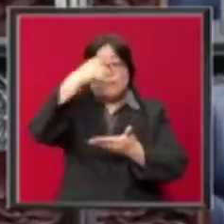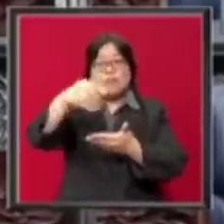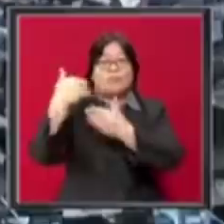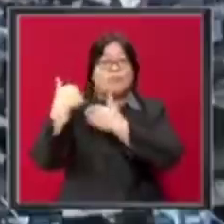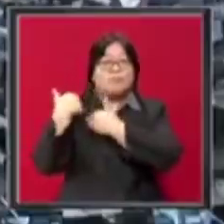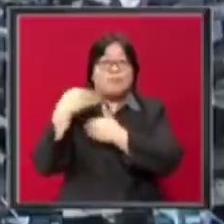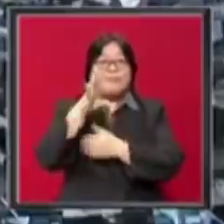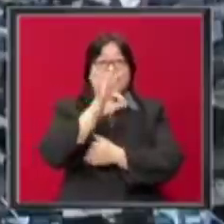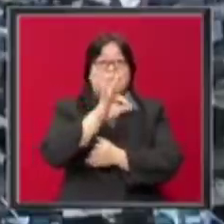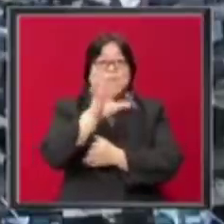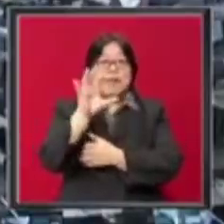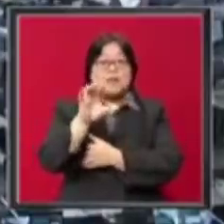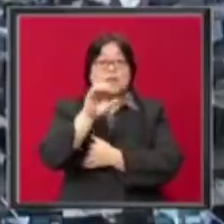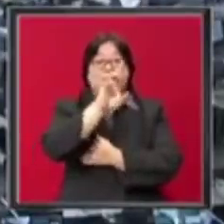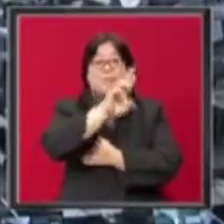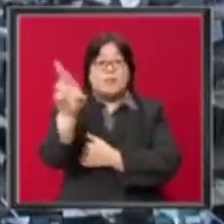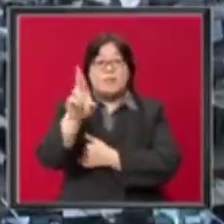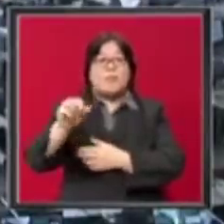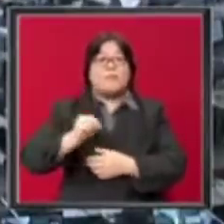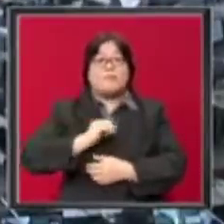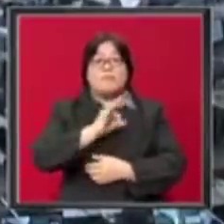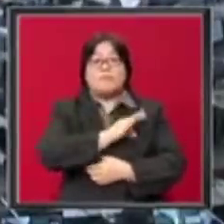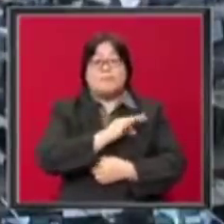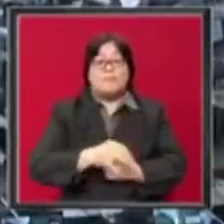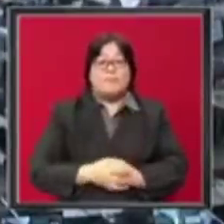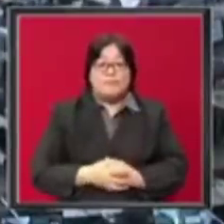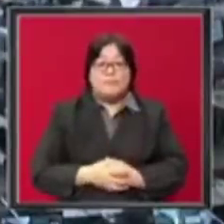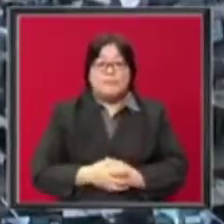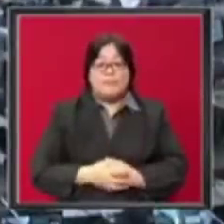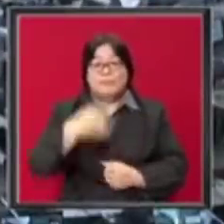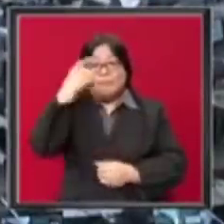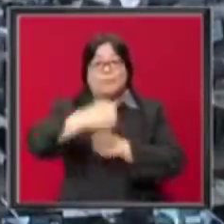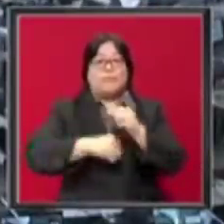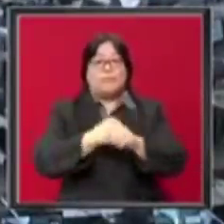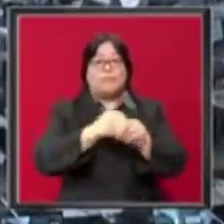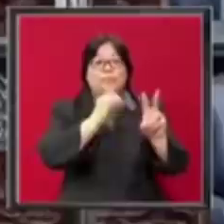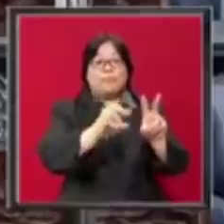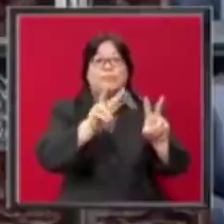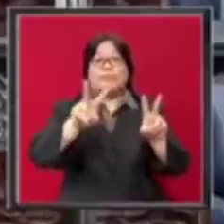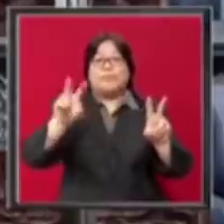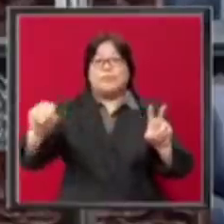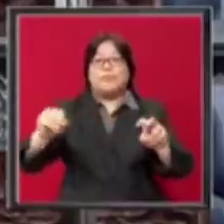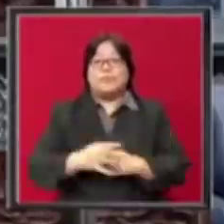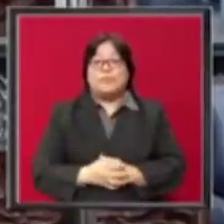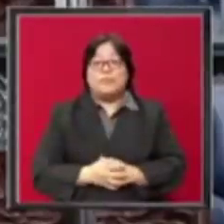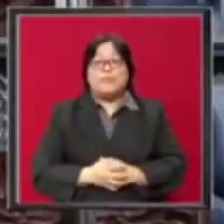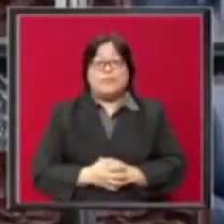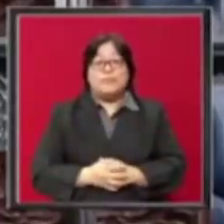menampung 900 ribu pekerja. Bagi tahun 2020,